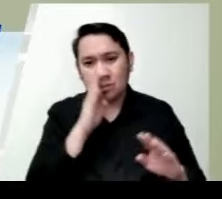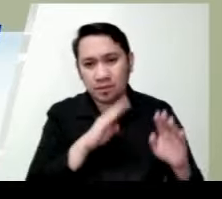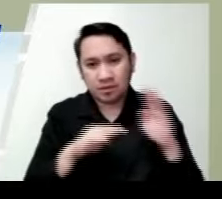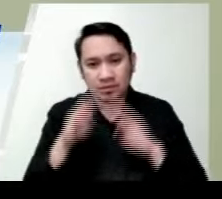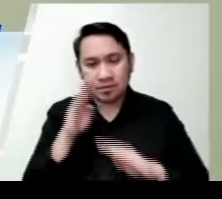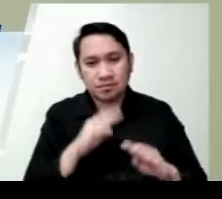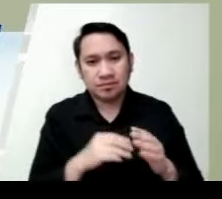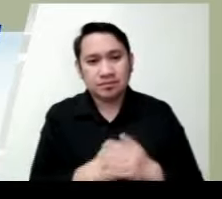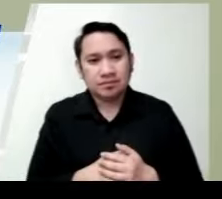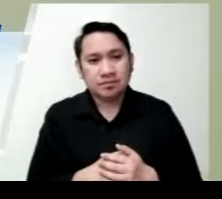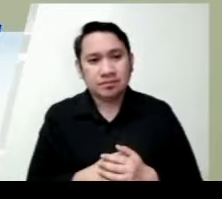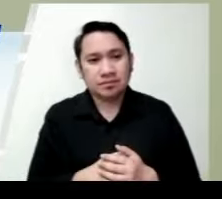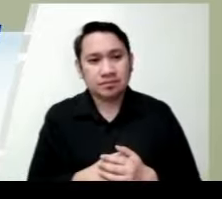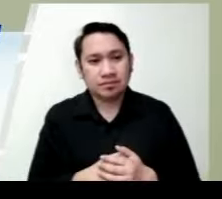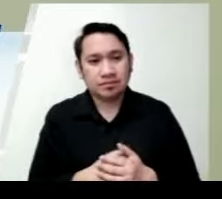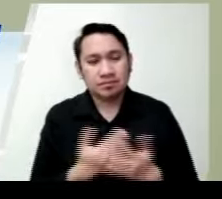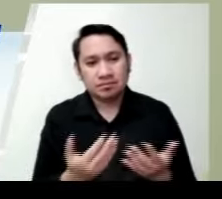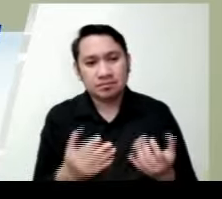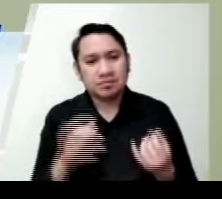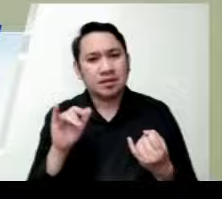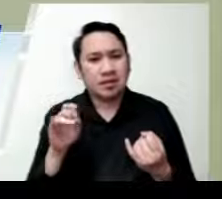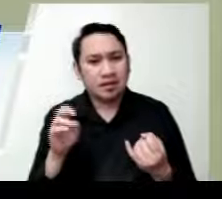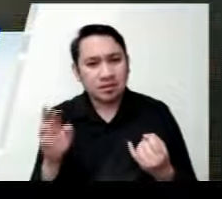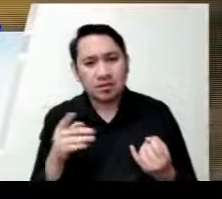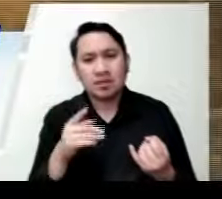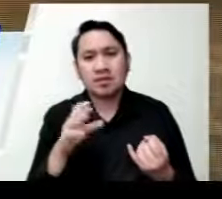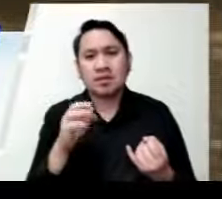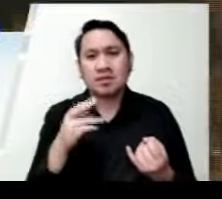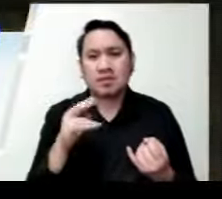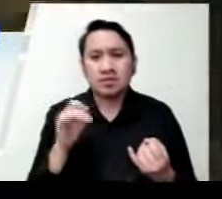dahil yan, sila Derek, sila Christopher, diba?